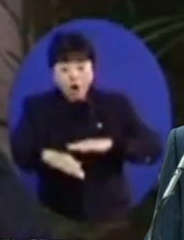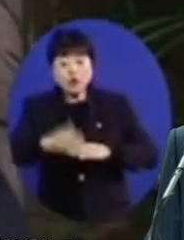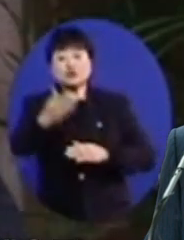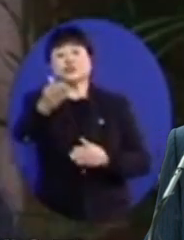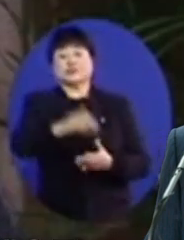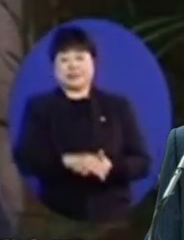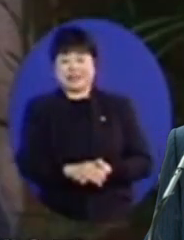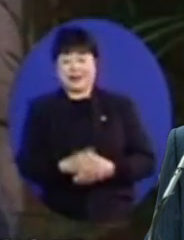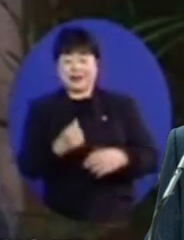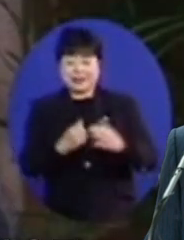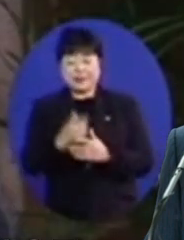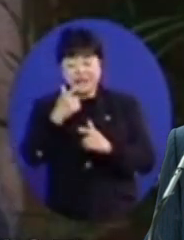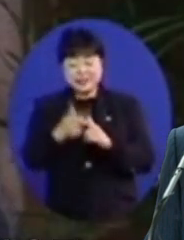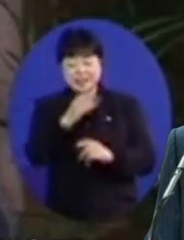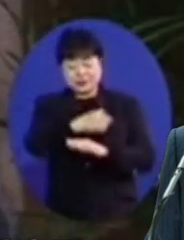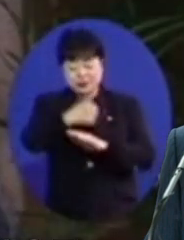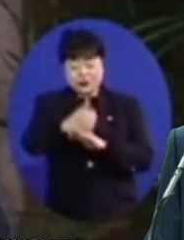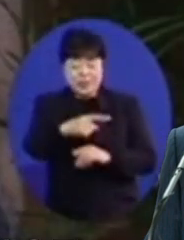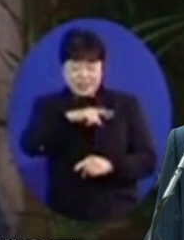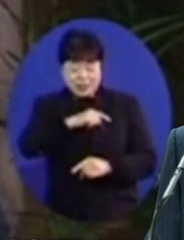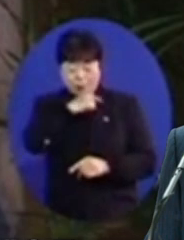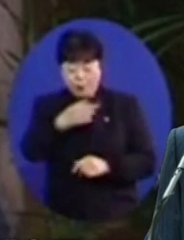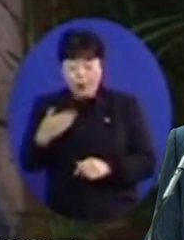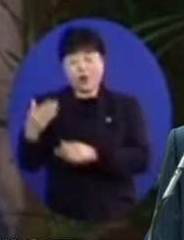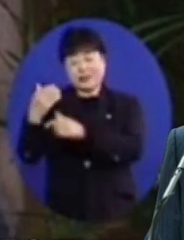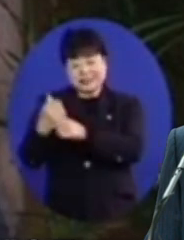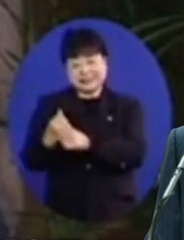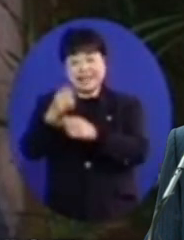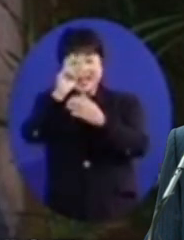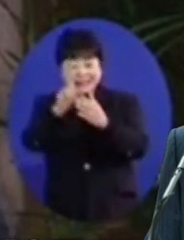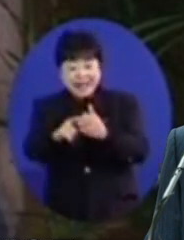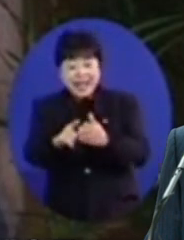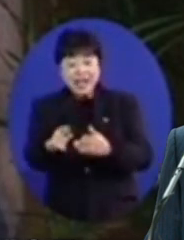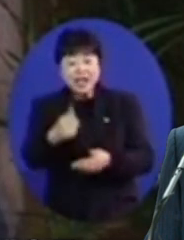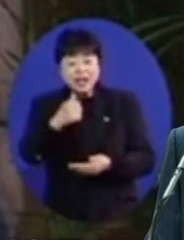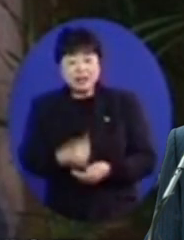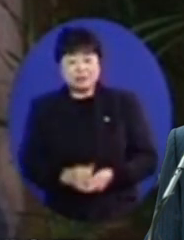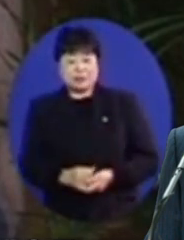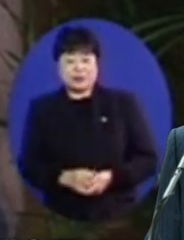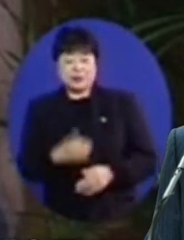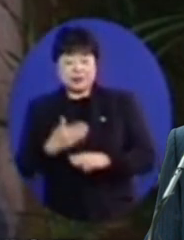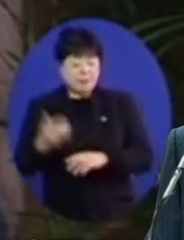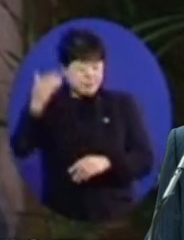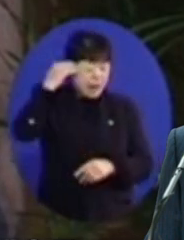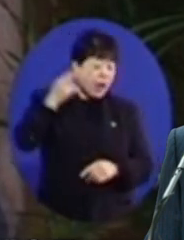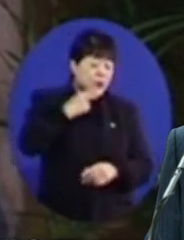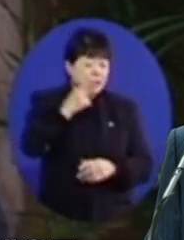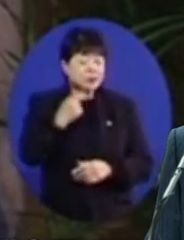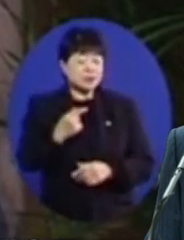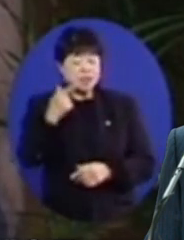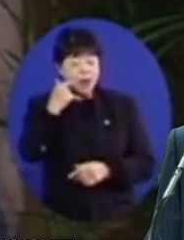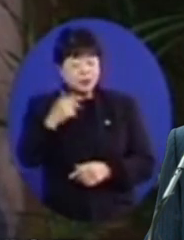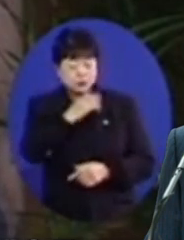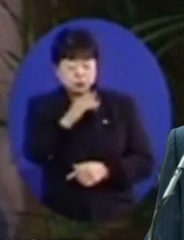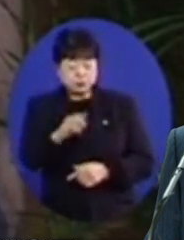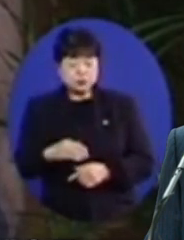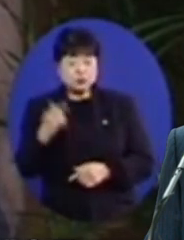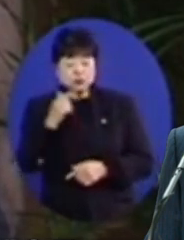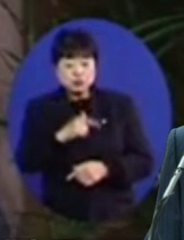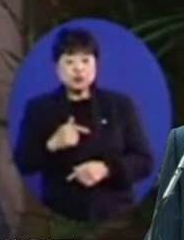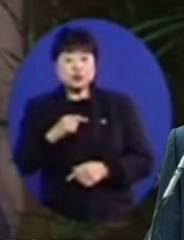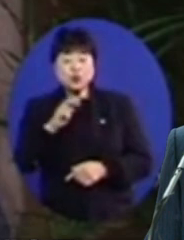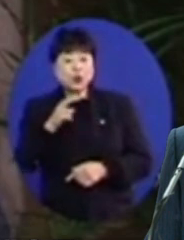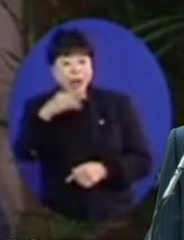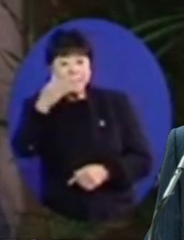그래서 우리가 예수 그리스도의 이름과 보혈을 의지하면 아무 저항 없이 아버지의 품으로 들어갈 수가 있는 것입니다 그리고